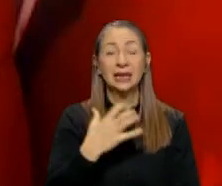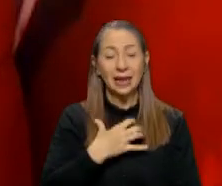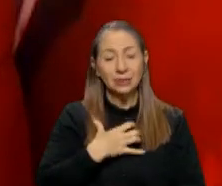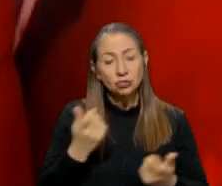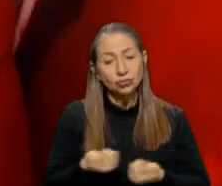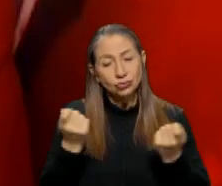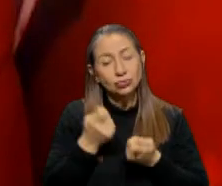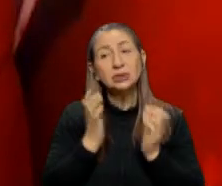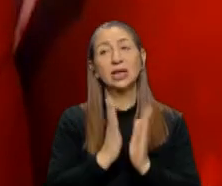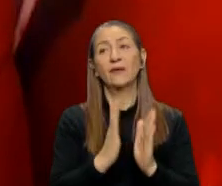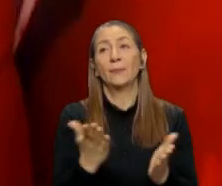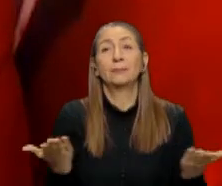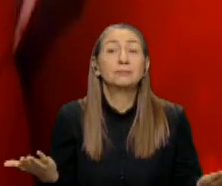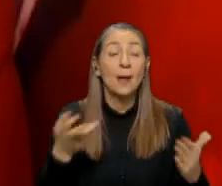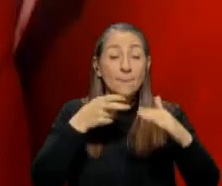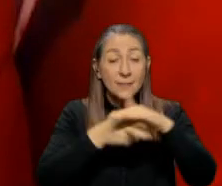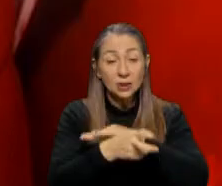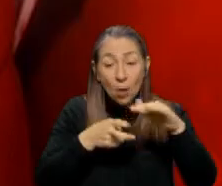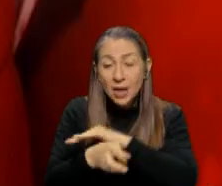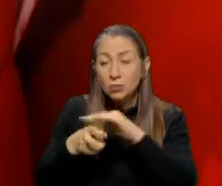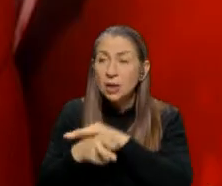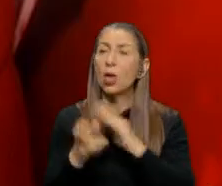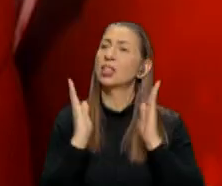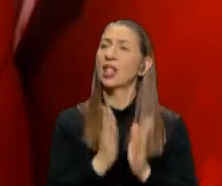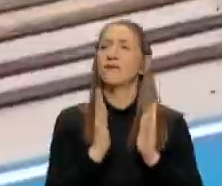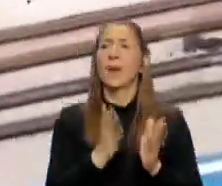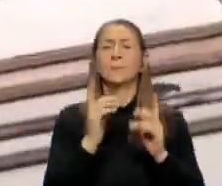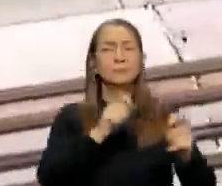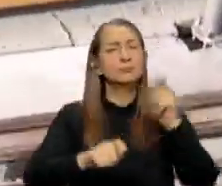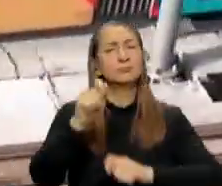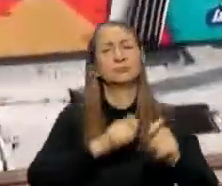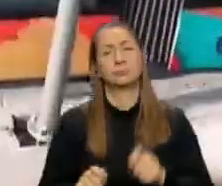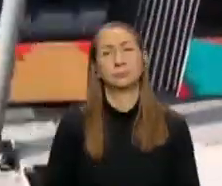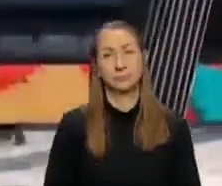göbeğimizi kesmeye devam edeceğiz Metro hatlarımızı yapmaya devam edeceğiz